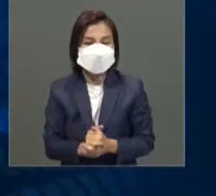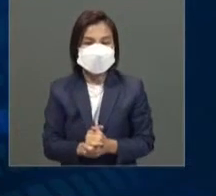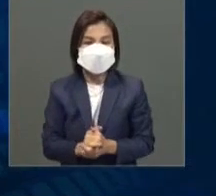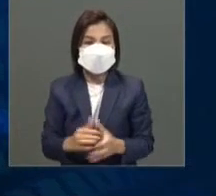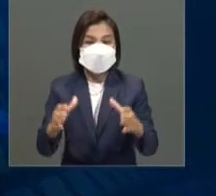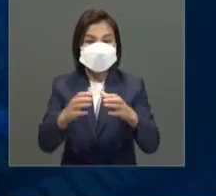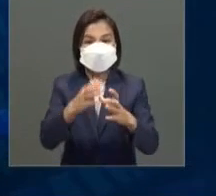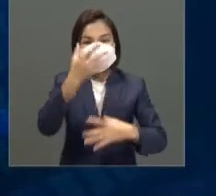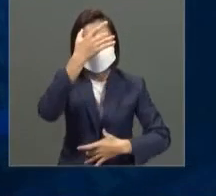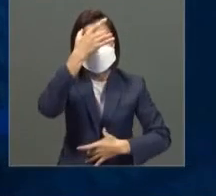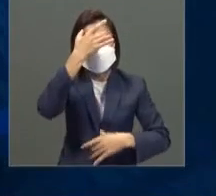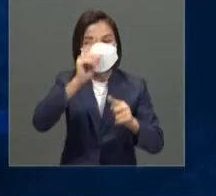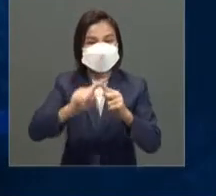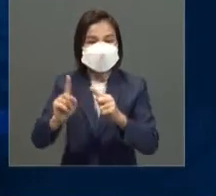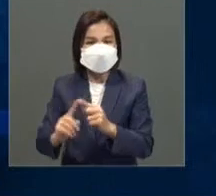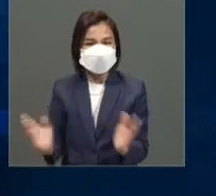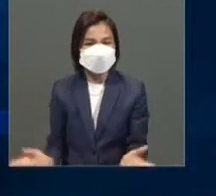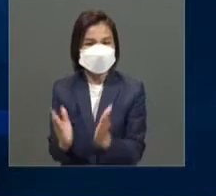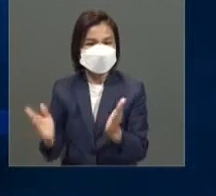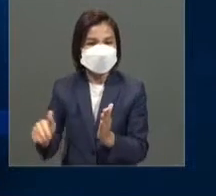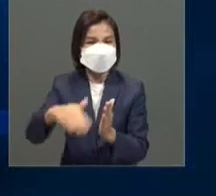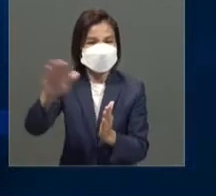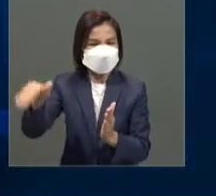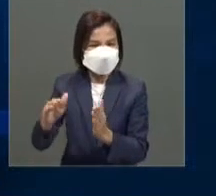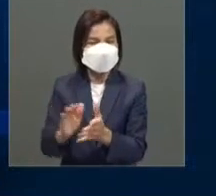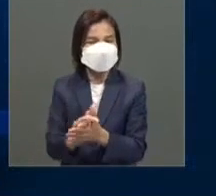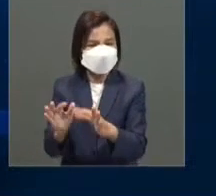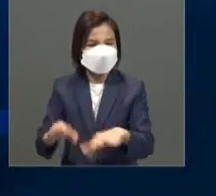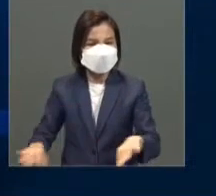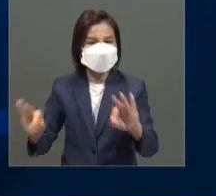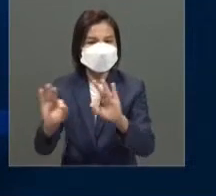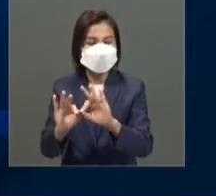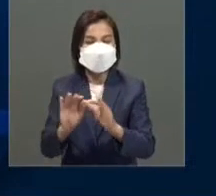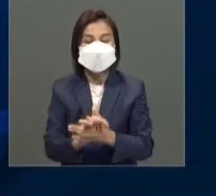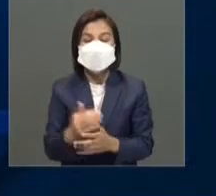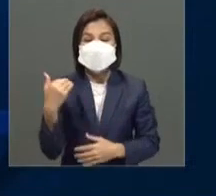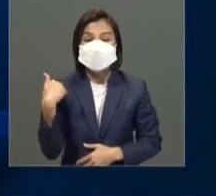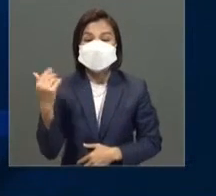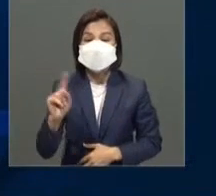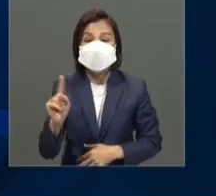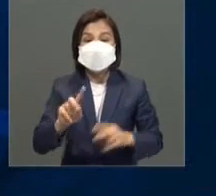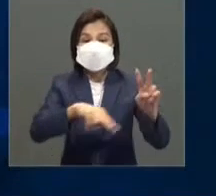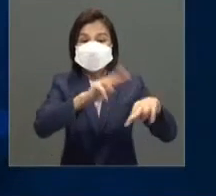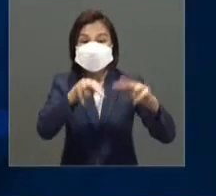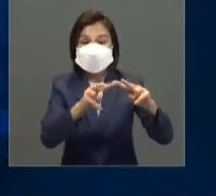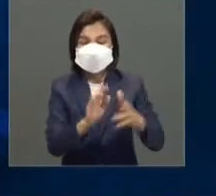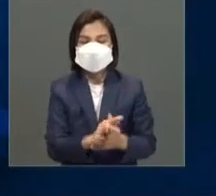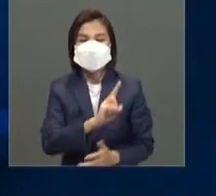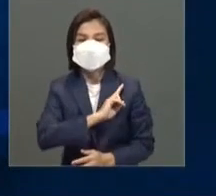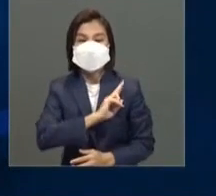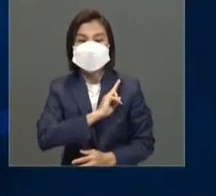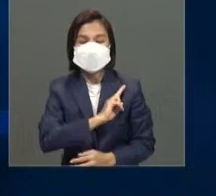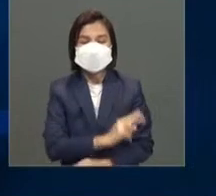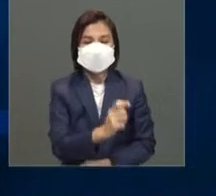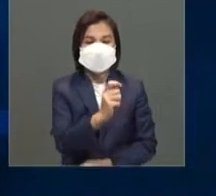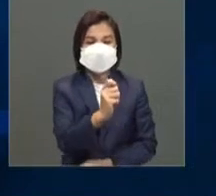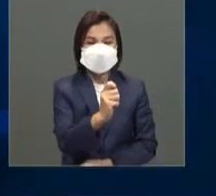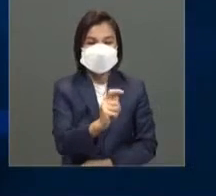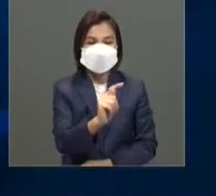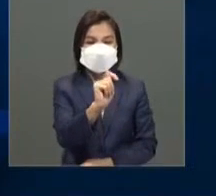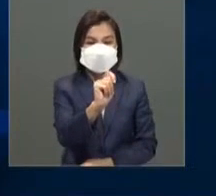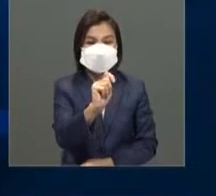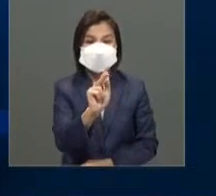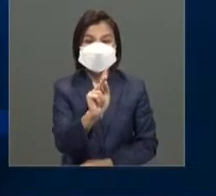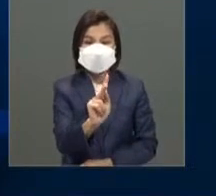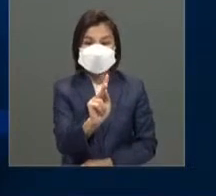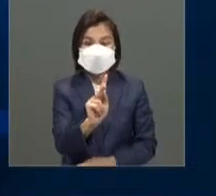น้าที่จะต้องรณรงค์กันให้มากขณะที่มีการตรวจ ATK นะครับหลายคนคงเข้าใจศัพท์นี้